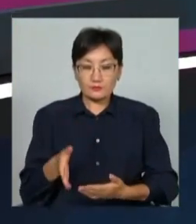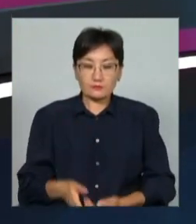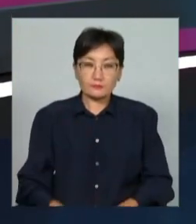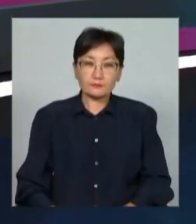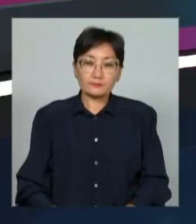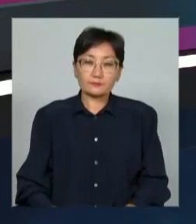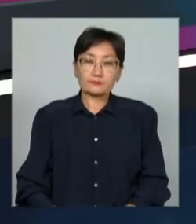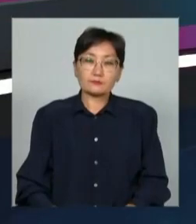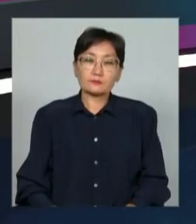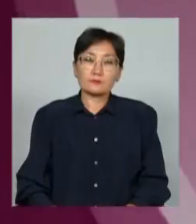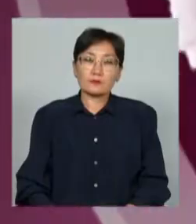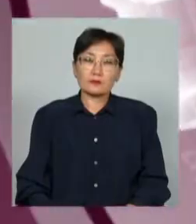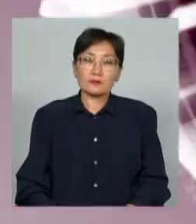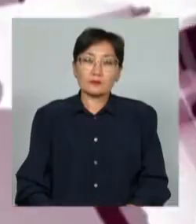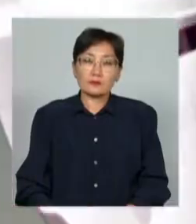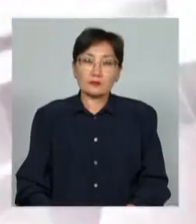көретіндеріңіз.